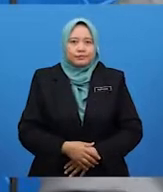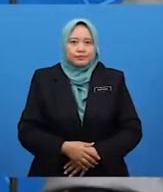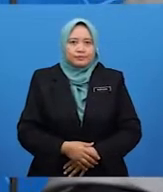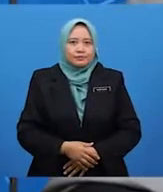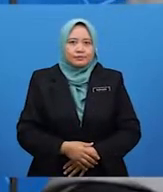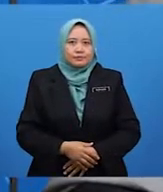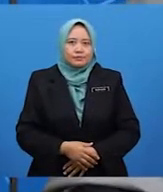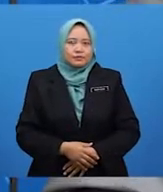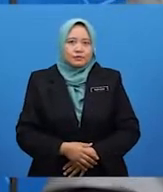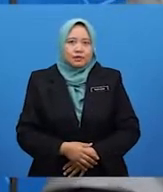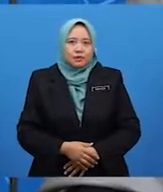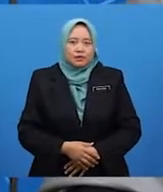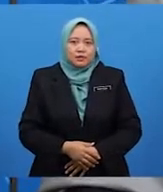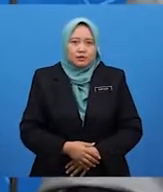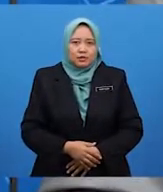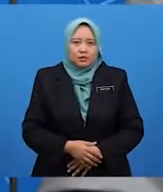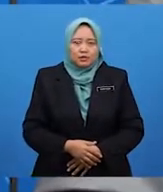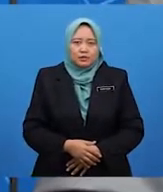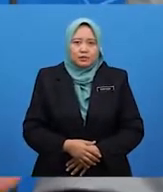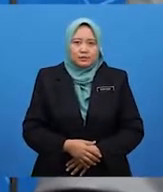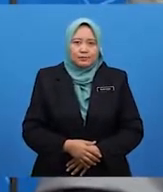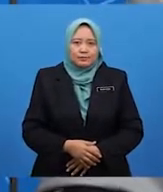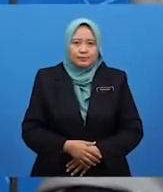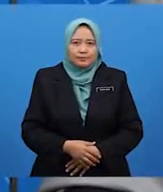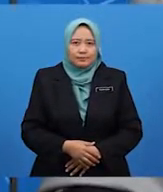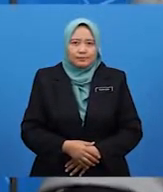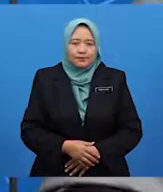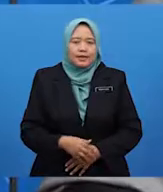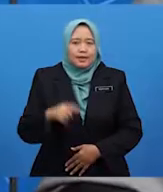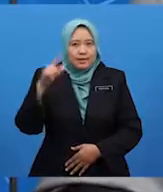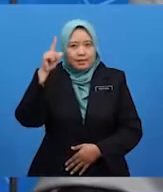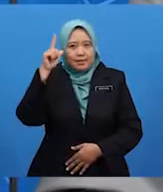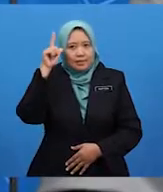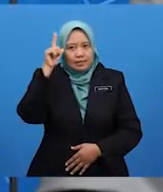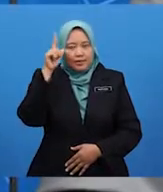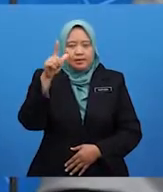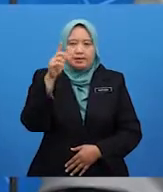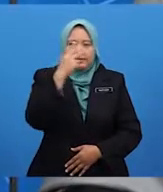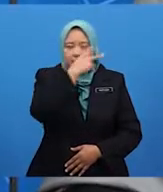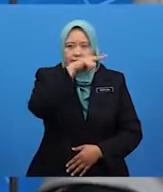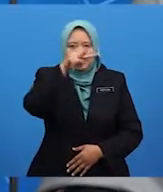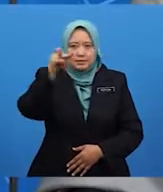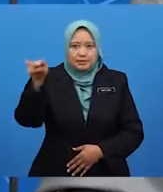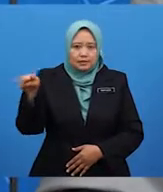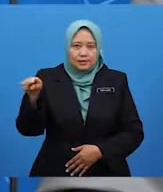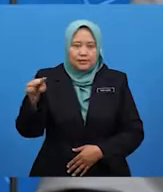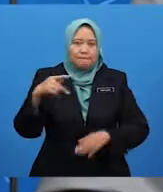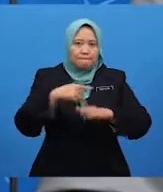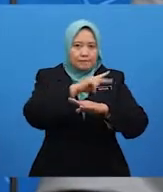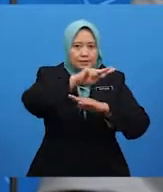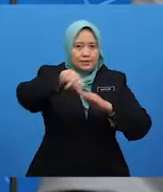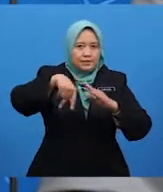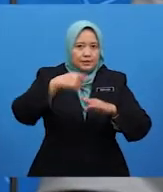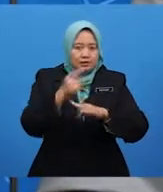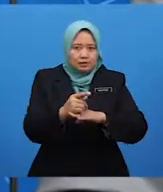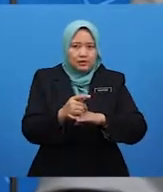dan pembinaan seperti pergola, gazebo dan lain-lain lagi untuk menghasilkan landscape yang indah. Elemen-elemen reka bentuk